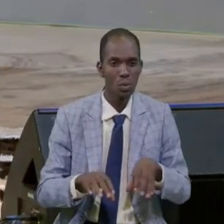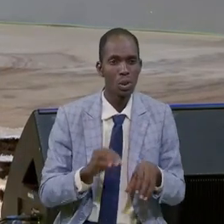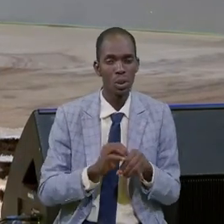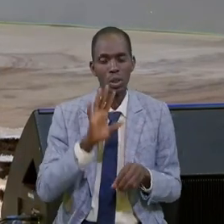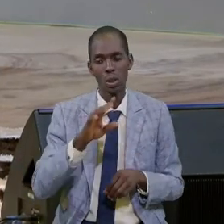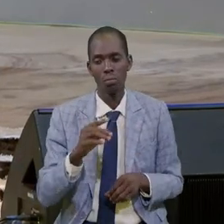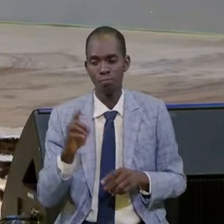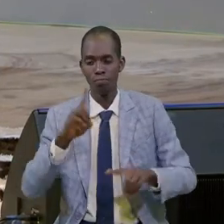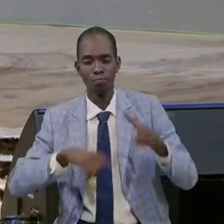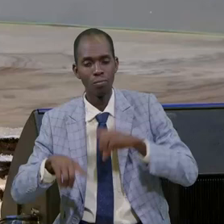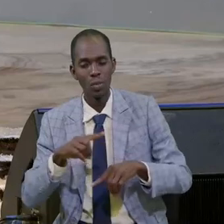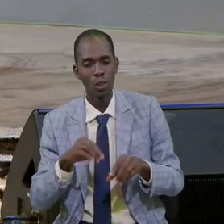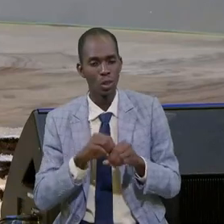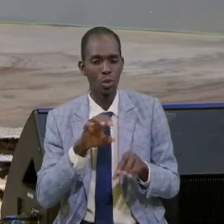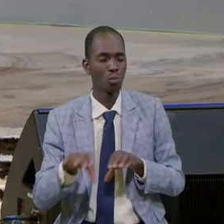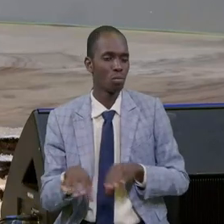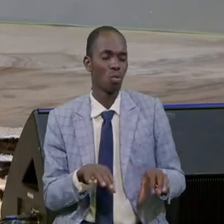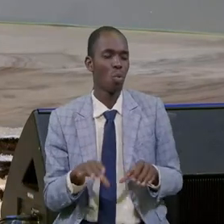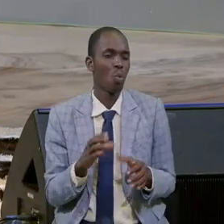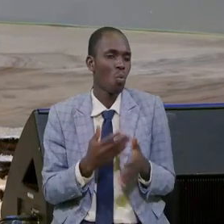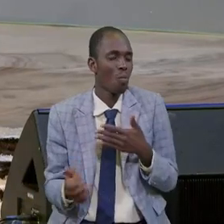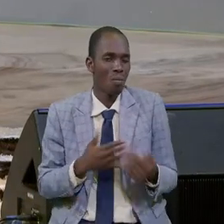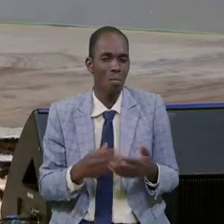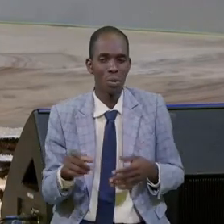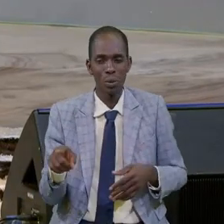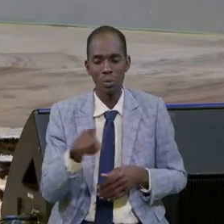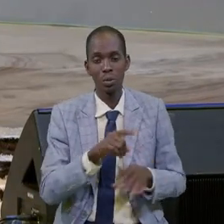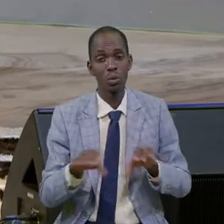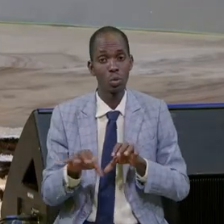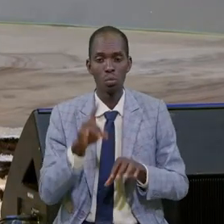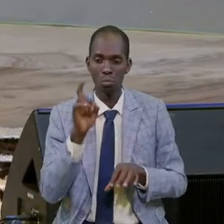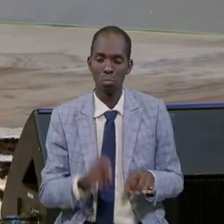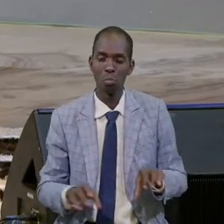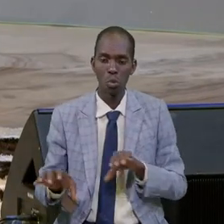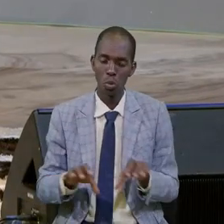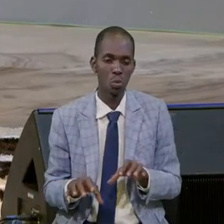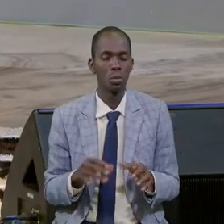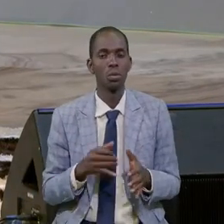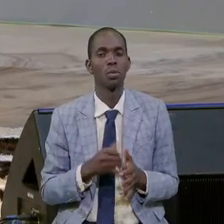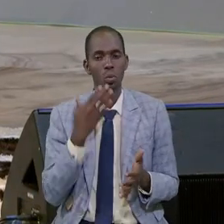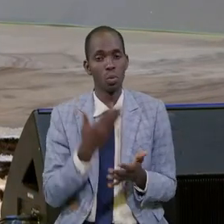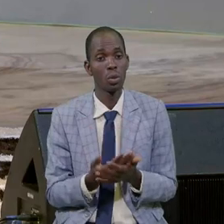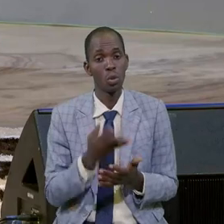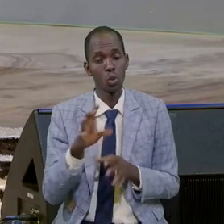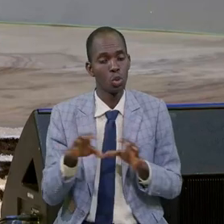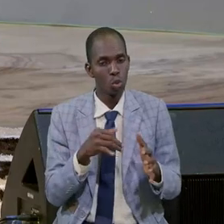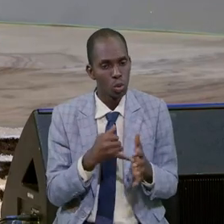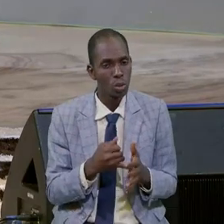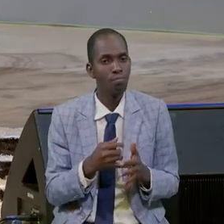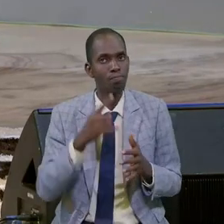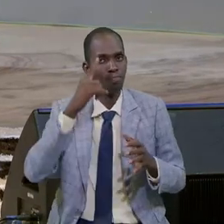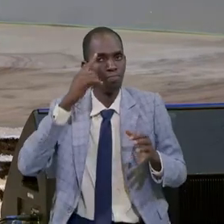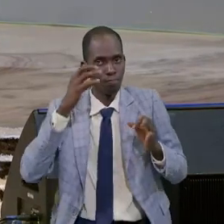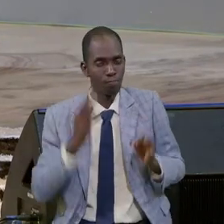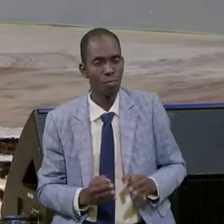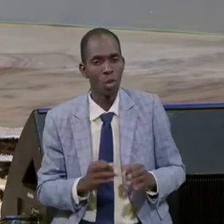dans vos paroles, dans vos actions, et quoi que vous fassiez, vous faites ça délibérément, vous faites ça